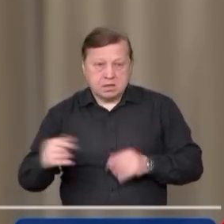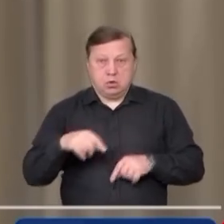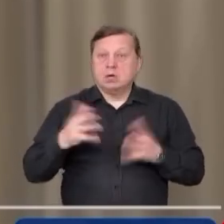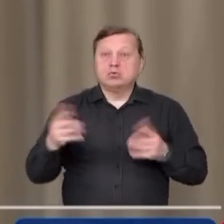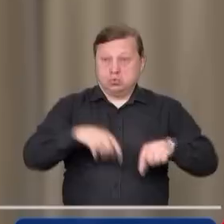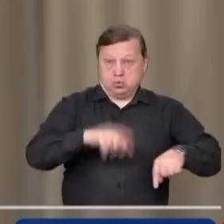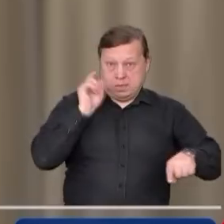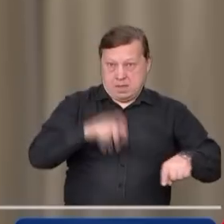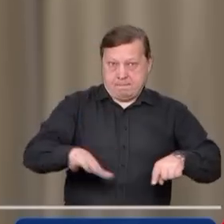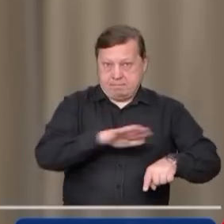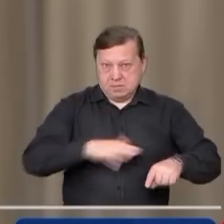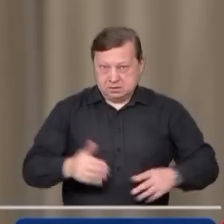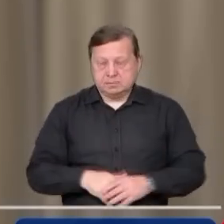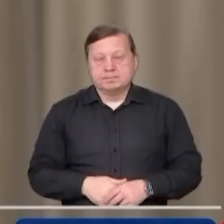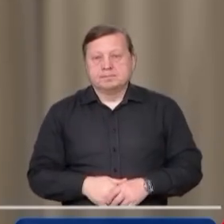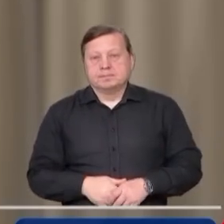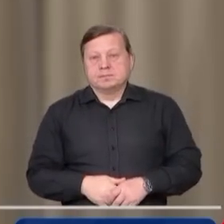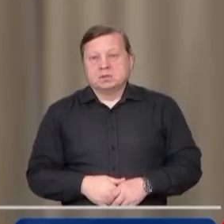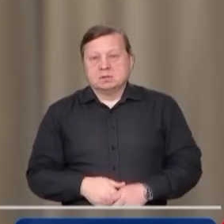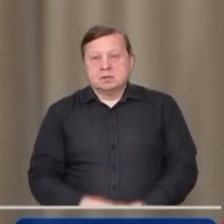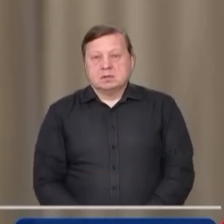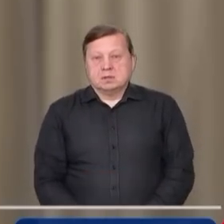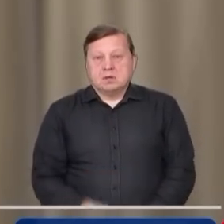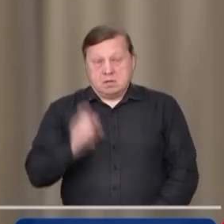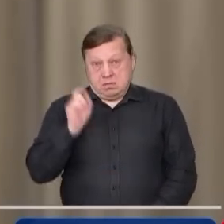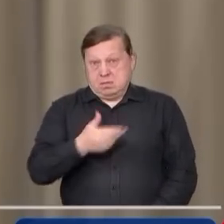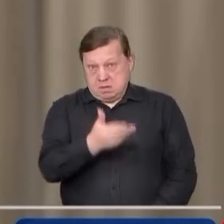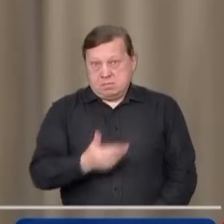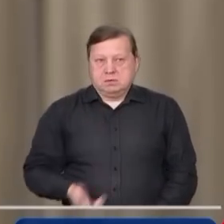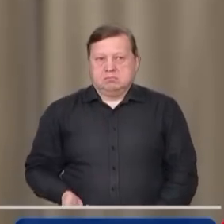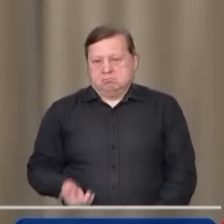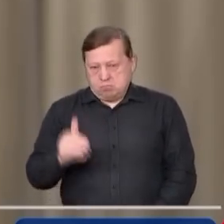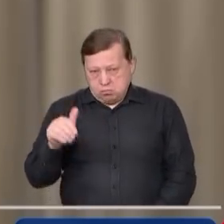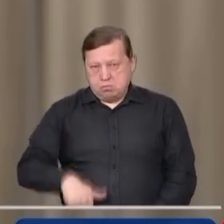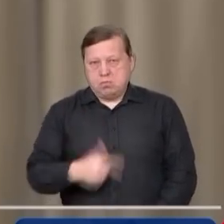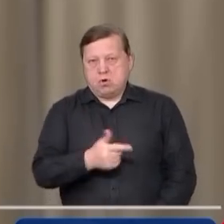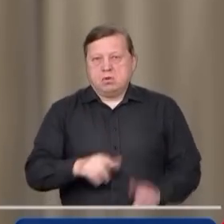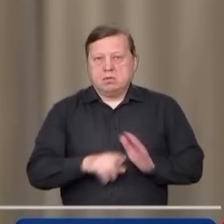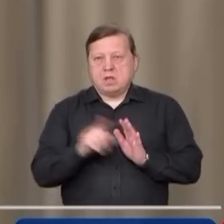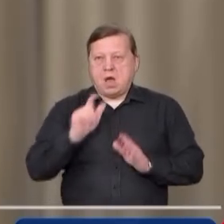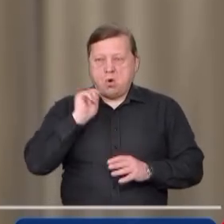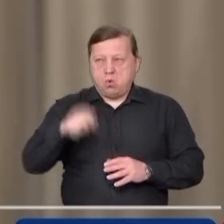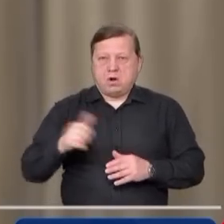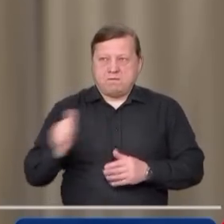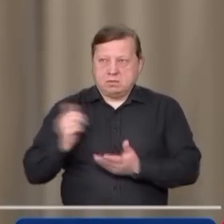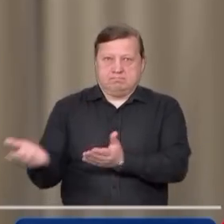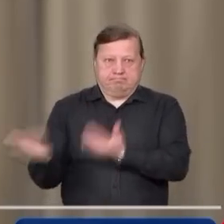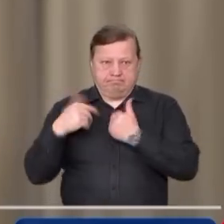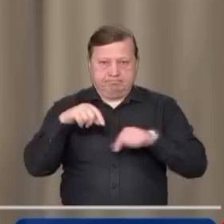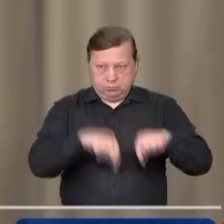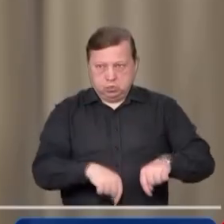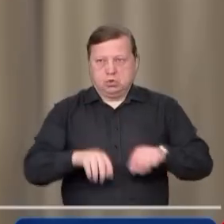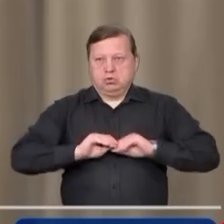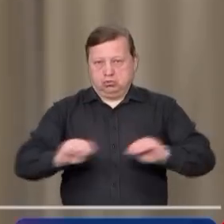więc Niemcy nadal utrzymują otwarte drzwi dla ukraińskiej armii na rzecz szkoleń